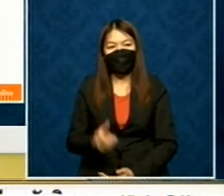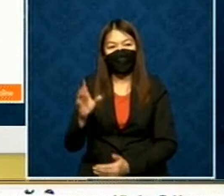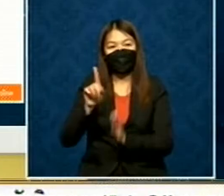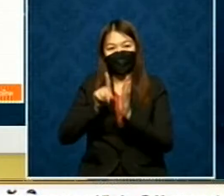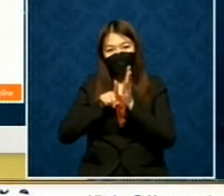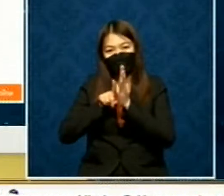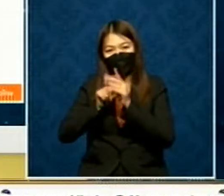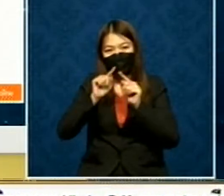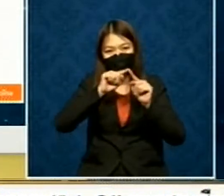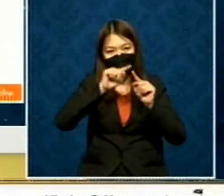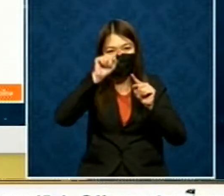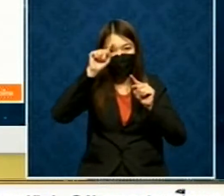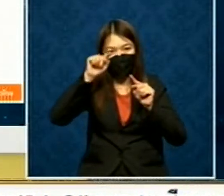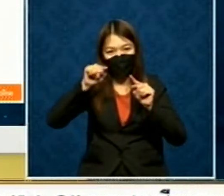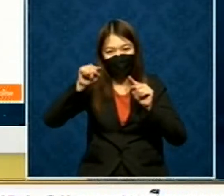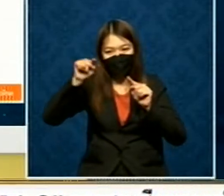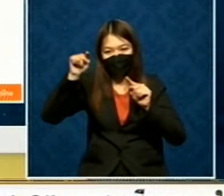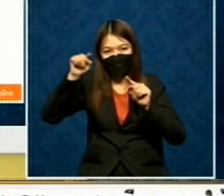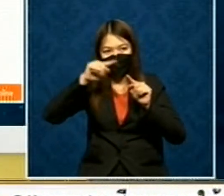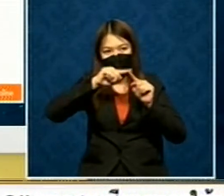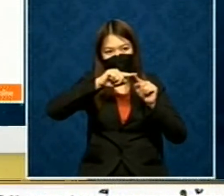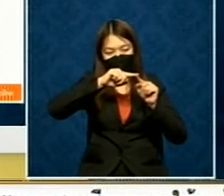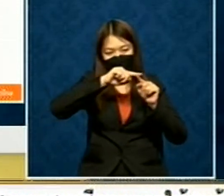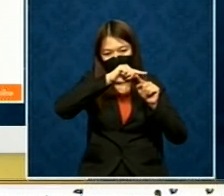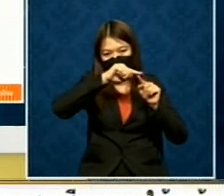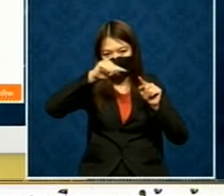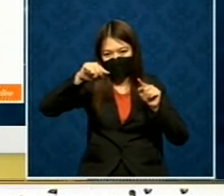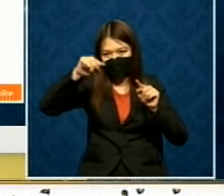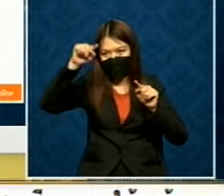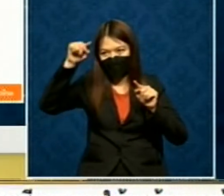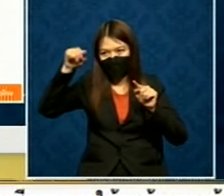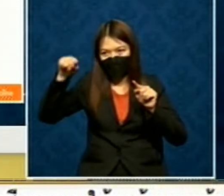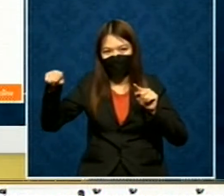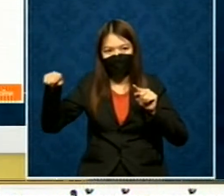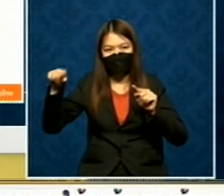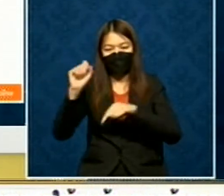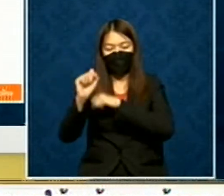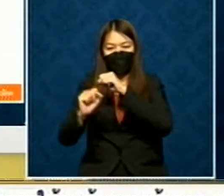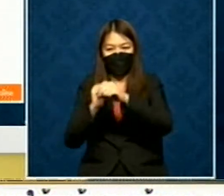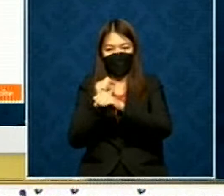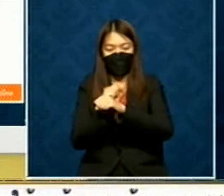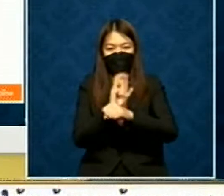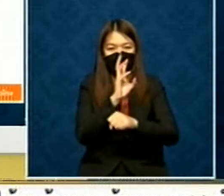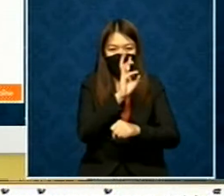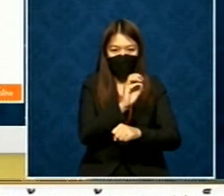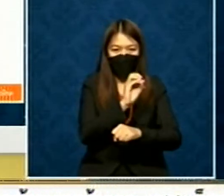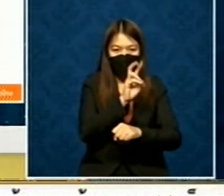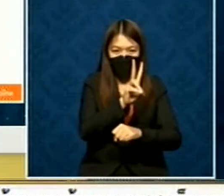ปกติไมไดมปัญาส่งออกขนานี้หครั